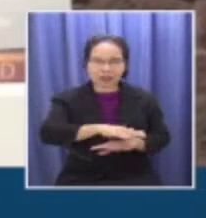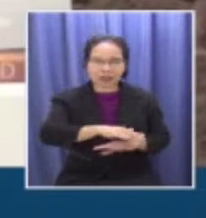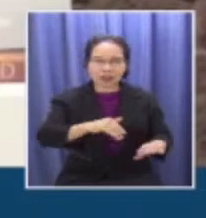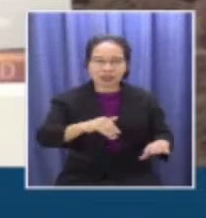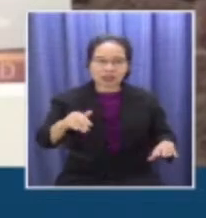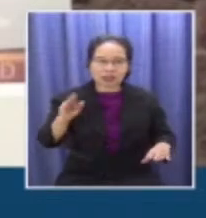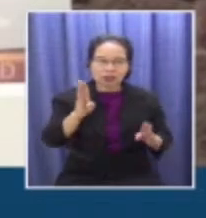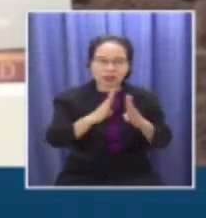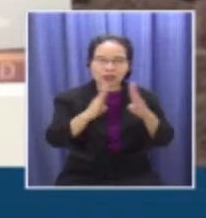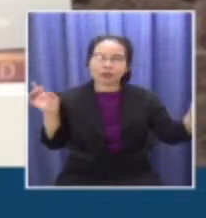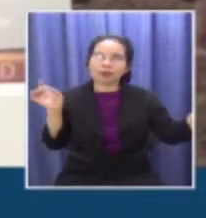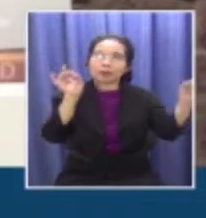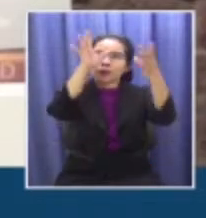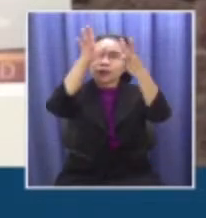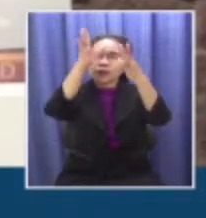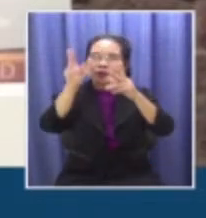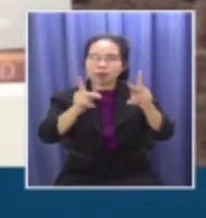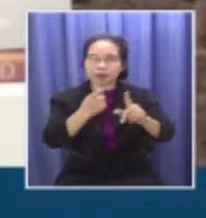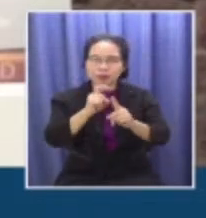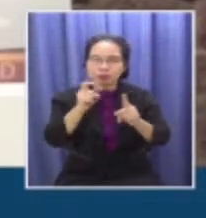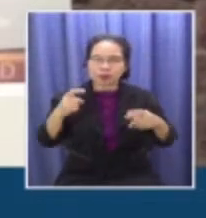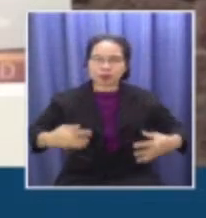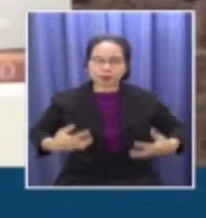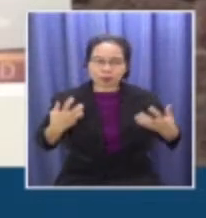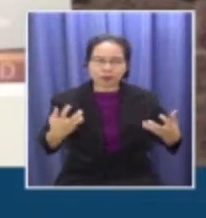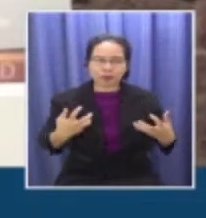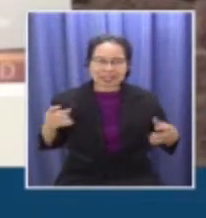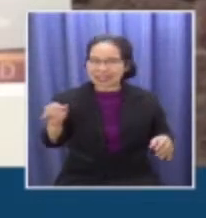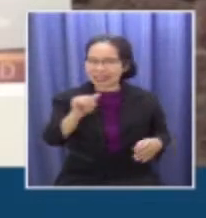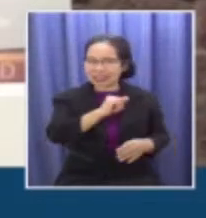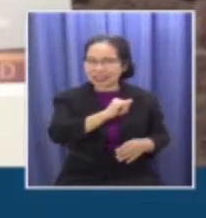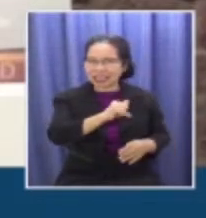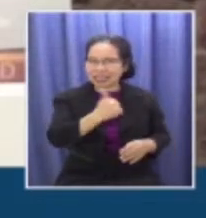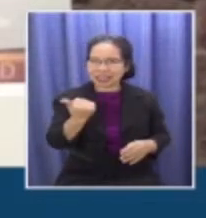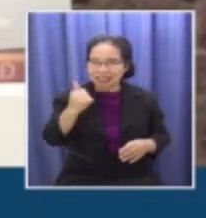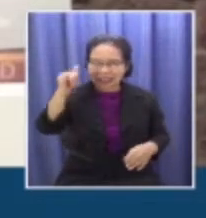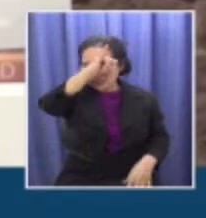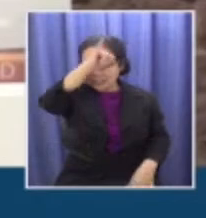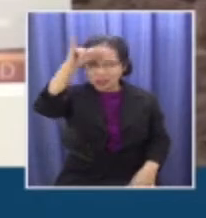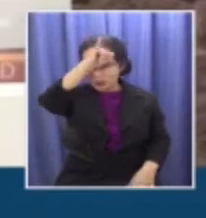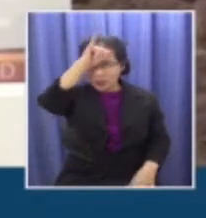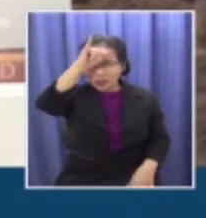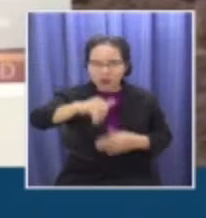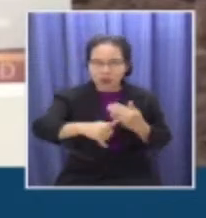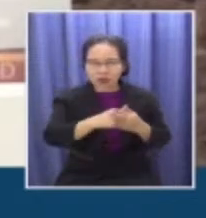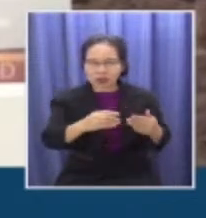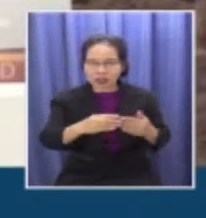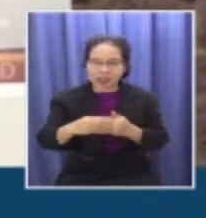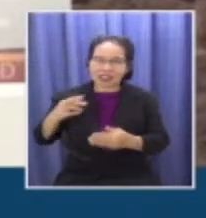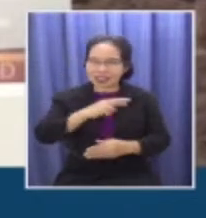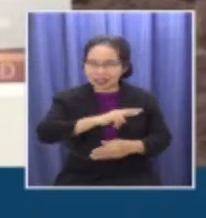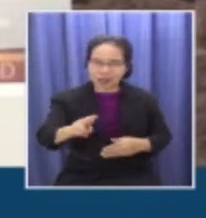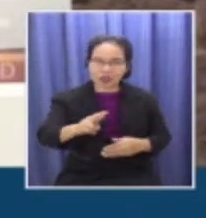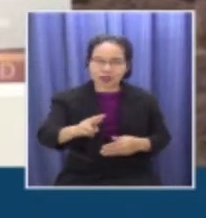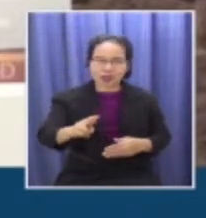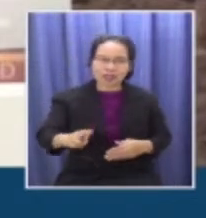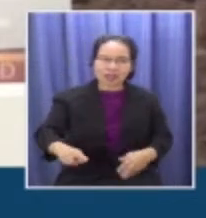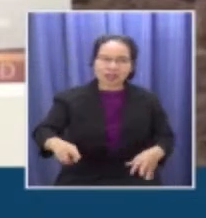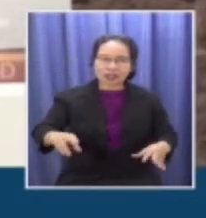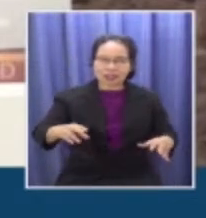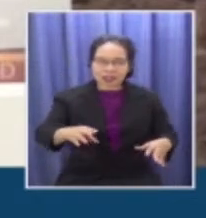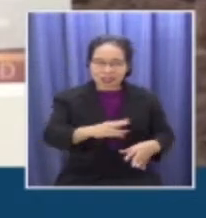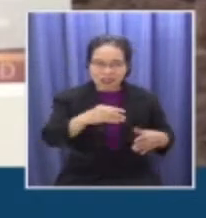mfom so wafiri sɛ nnɛ sukuu nkwadaa bebree no ano mokɔ sukuu a gyimie nko a ne yɛkɔ kyerɛkyerɛ wɔnom mfato big